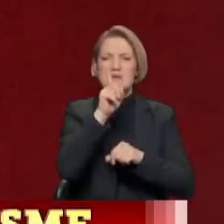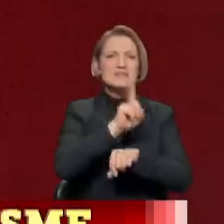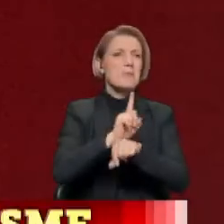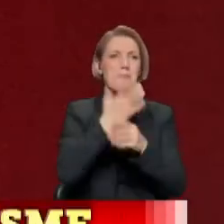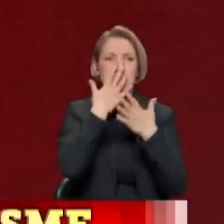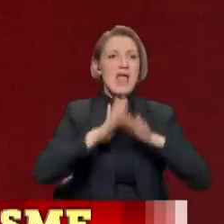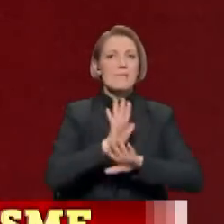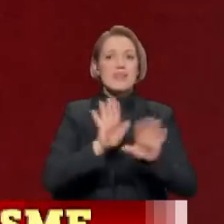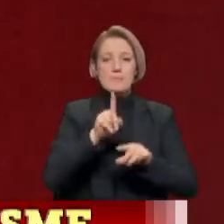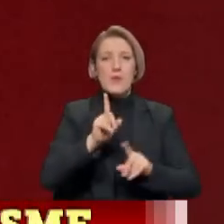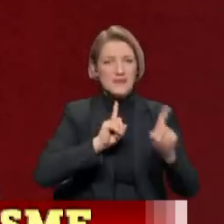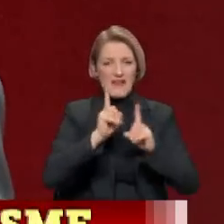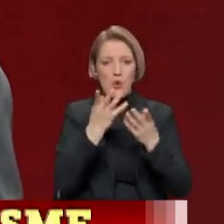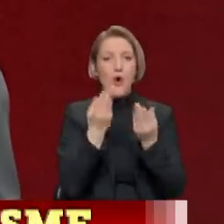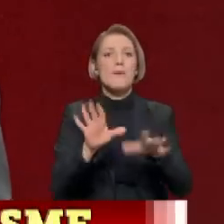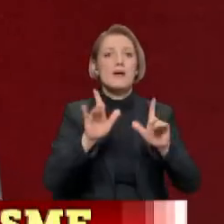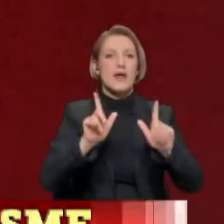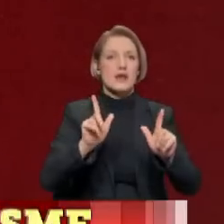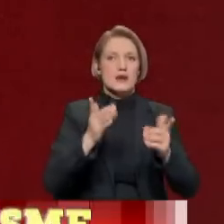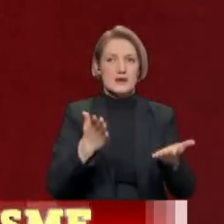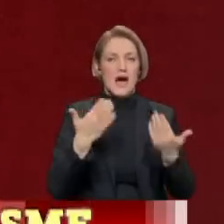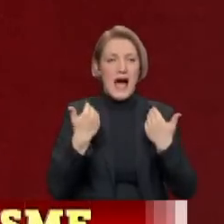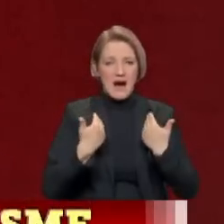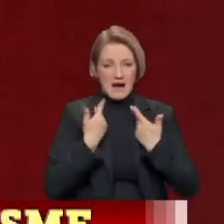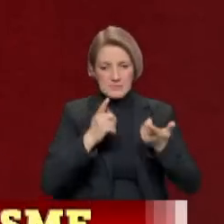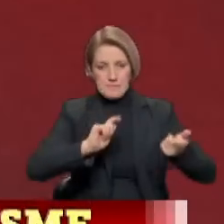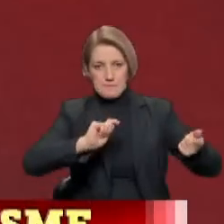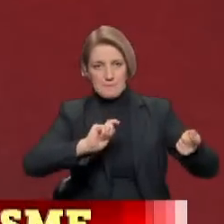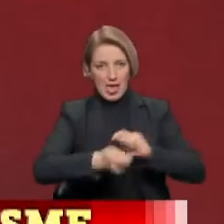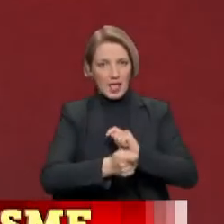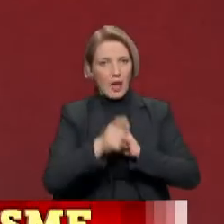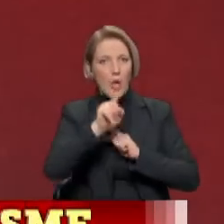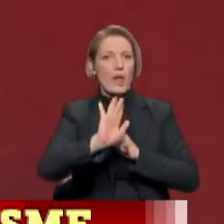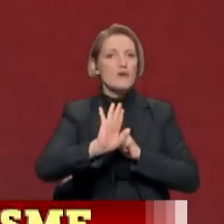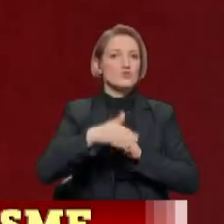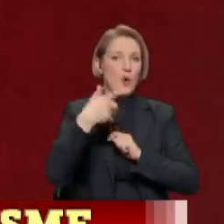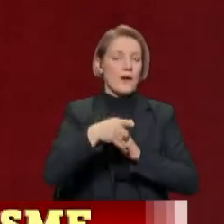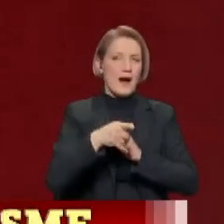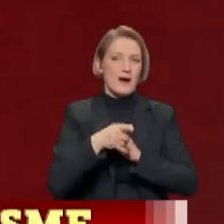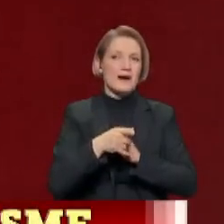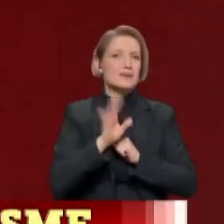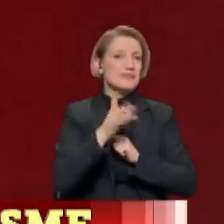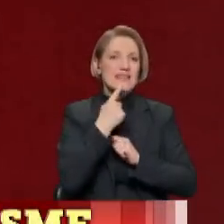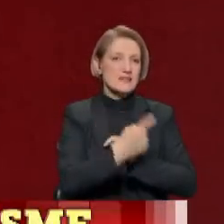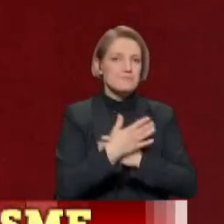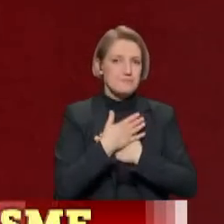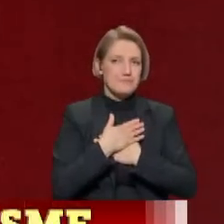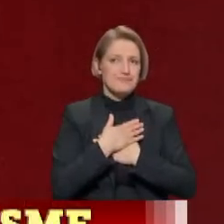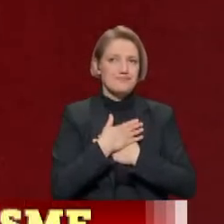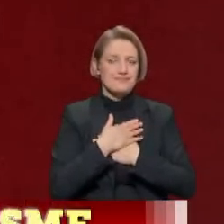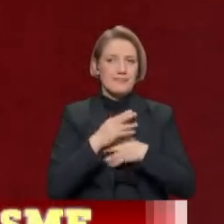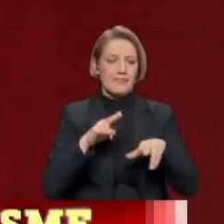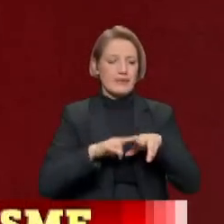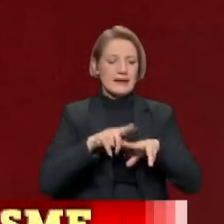normalde. Böyle bir davanın bile olmaması gerekir. Hakim değiştikten sonra... Ama hakimi değiştirdiler. Ne dedim?